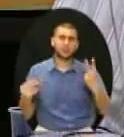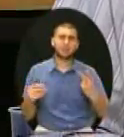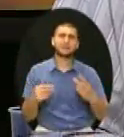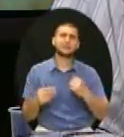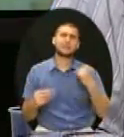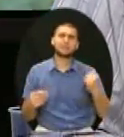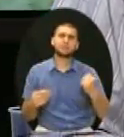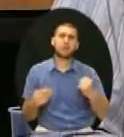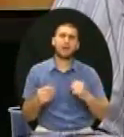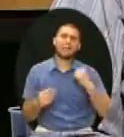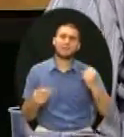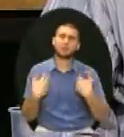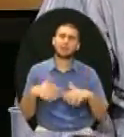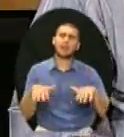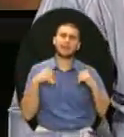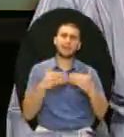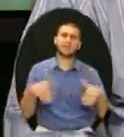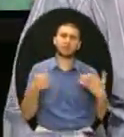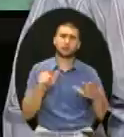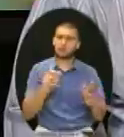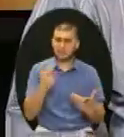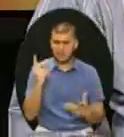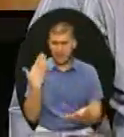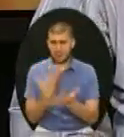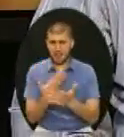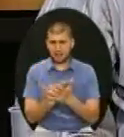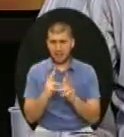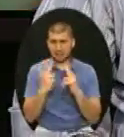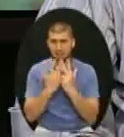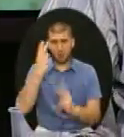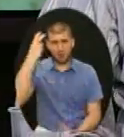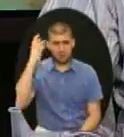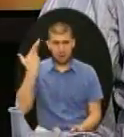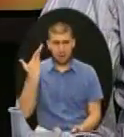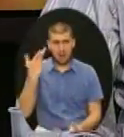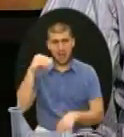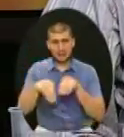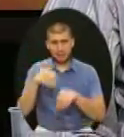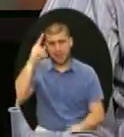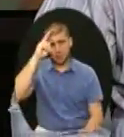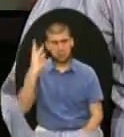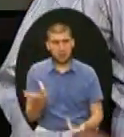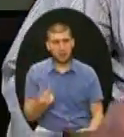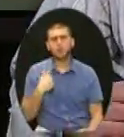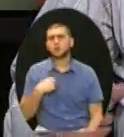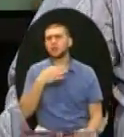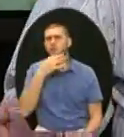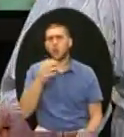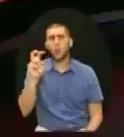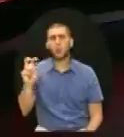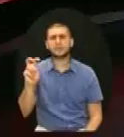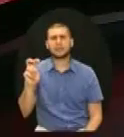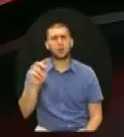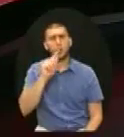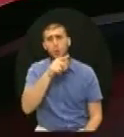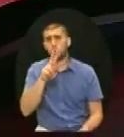אחורה מ-67, אז מה יש לנו כאן? זאת המלצה לציבור הערבי להצביע לליכוד? אז אני רוצה לשאול אותך, עוזי בן זימן, יכול